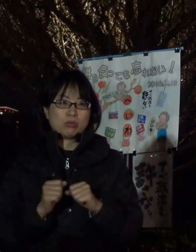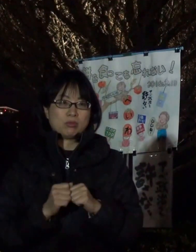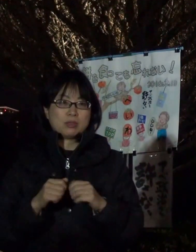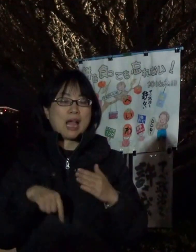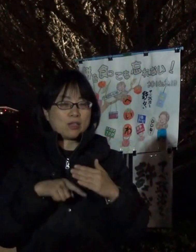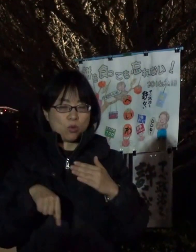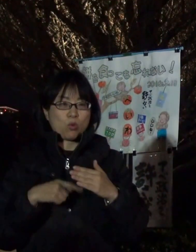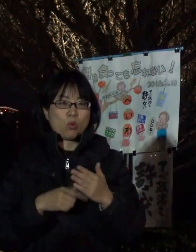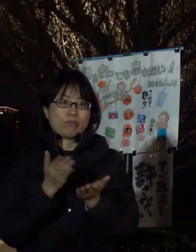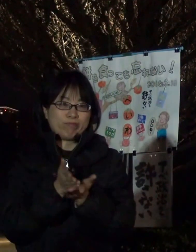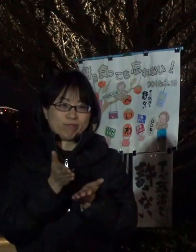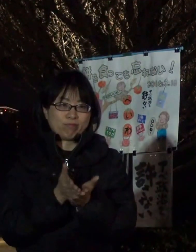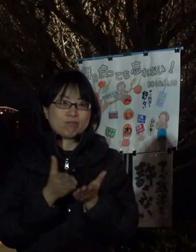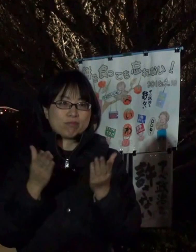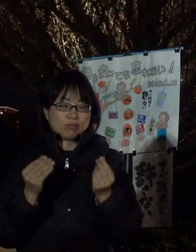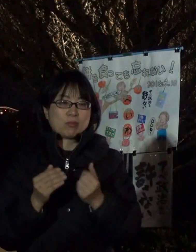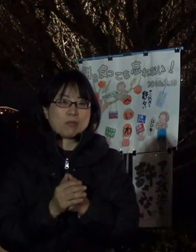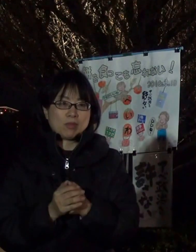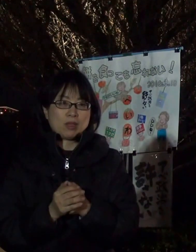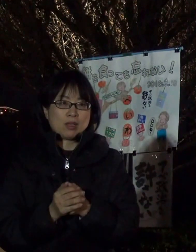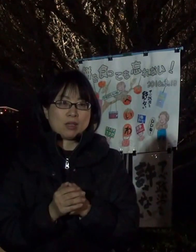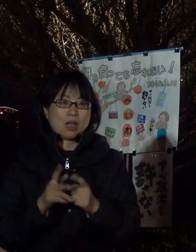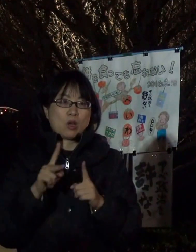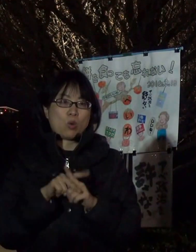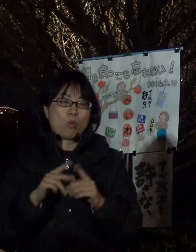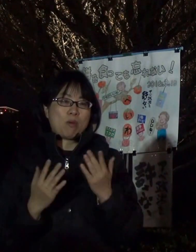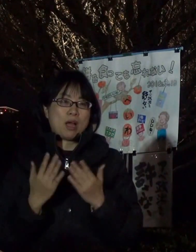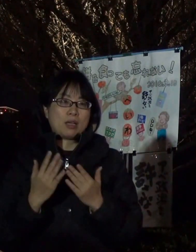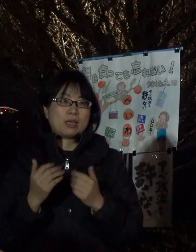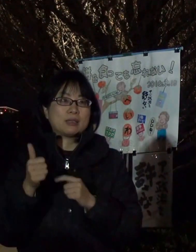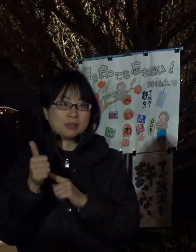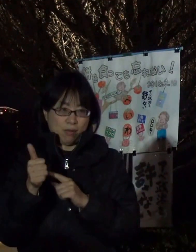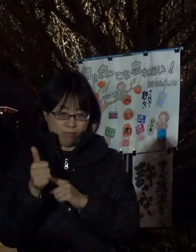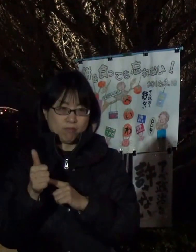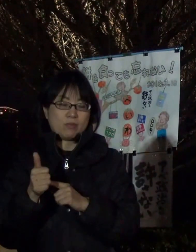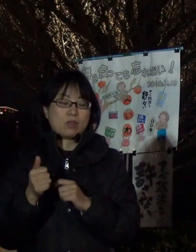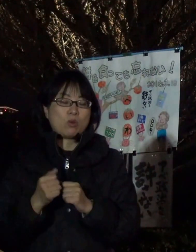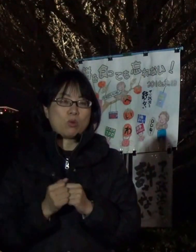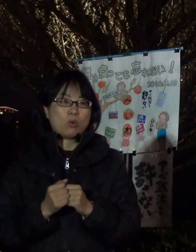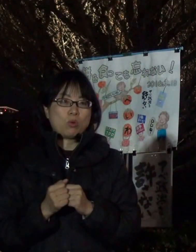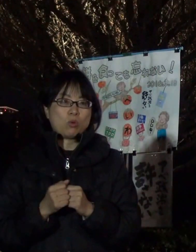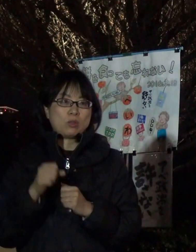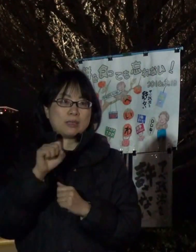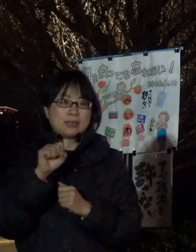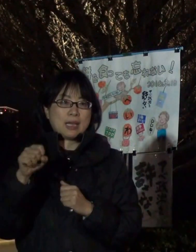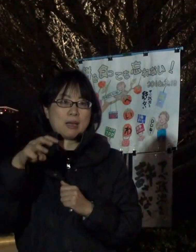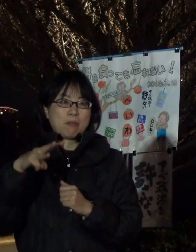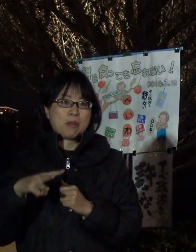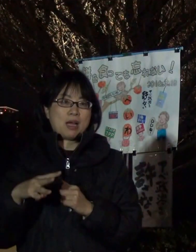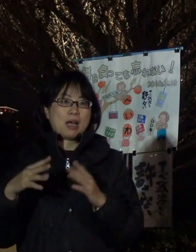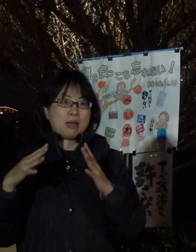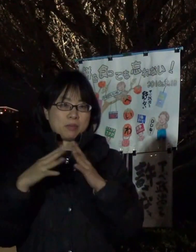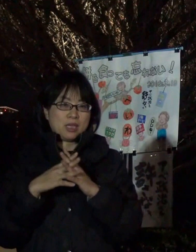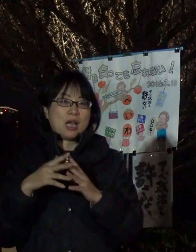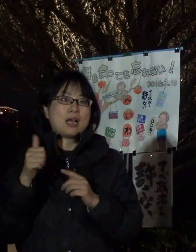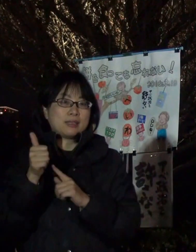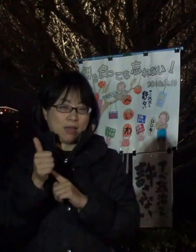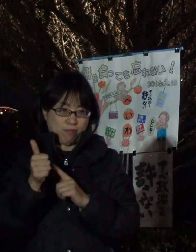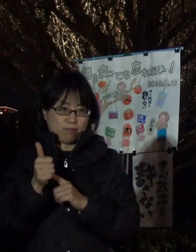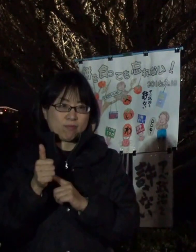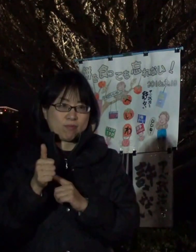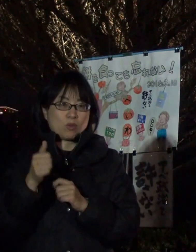レーを呼んで勉強会講演会を3月17日に、大宮市民会館大宮